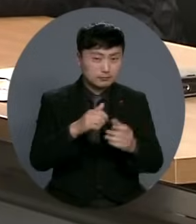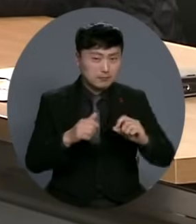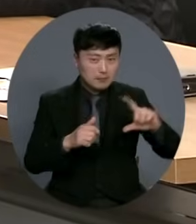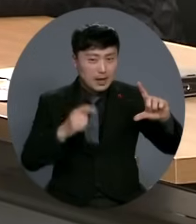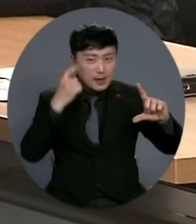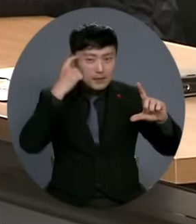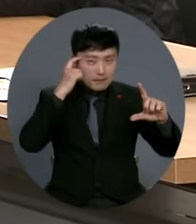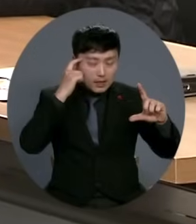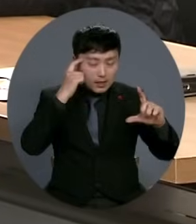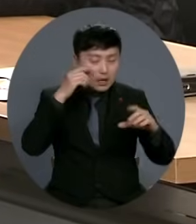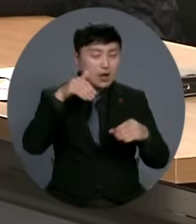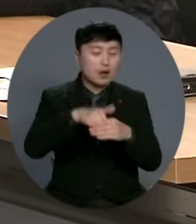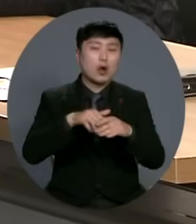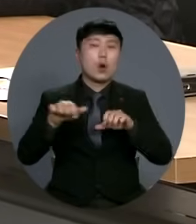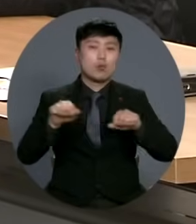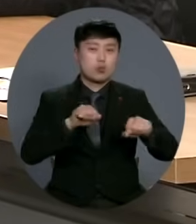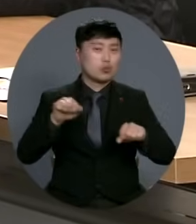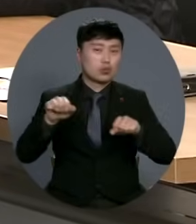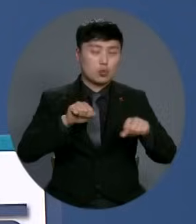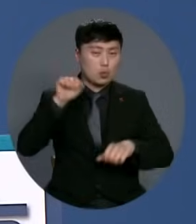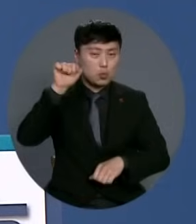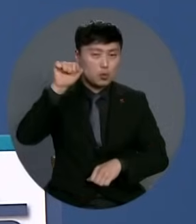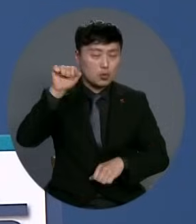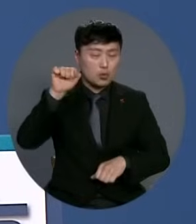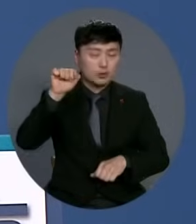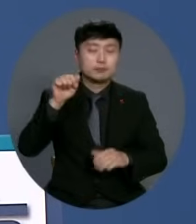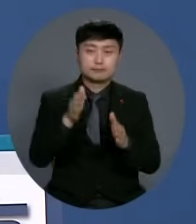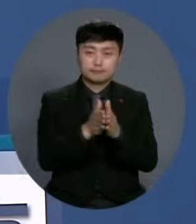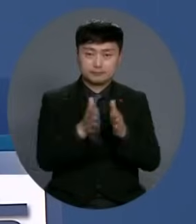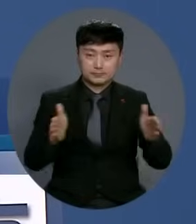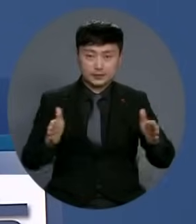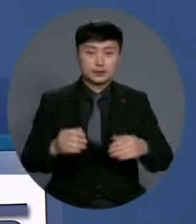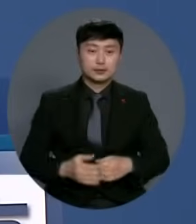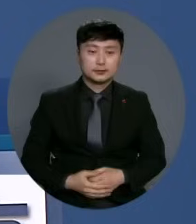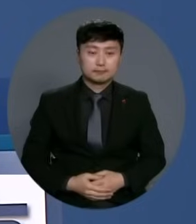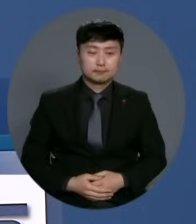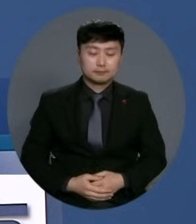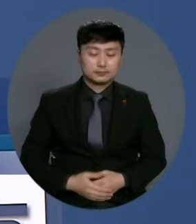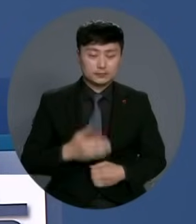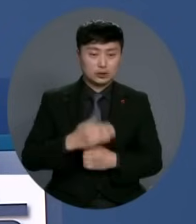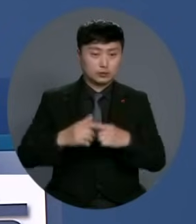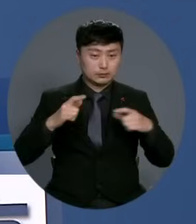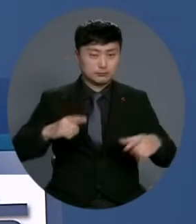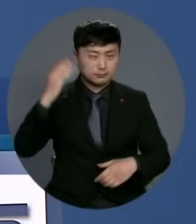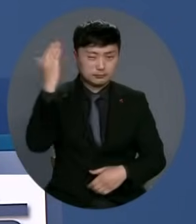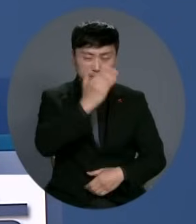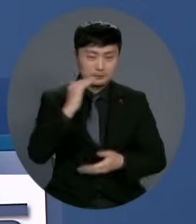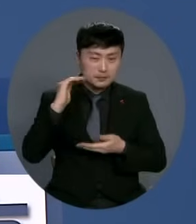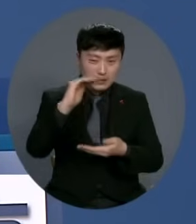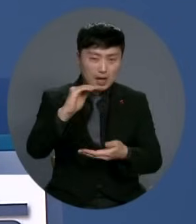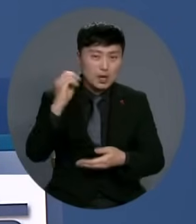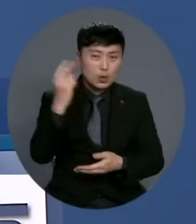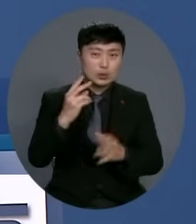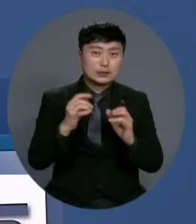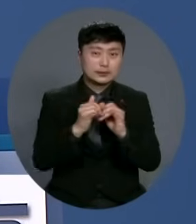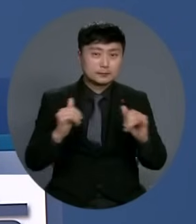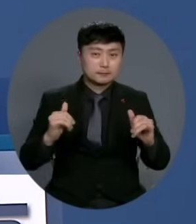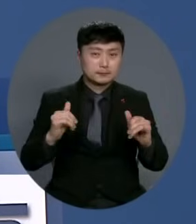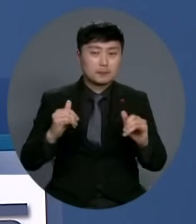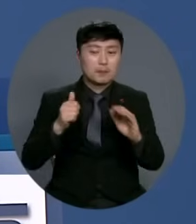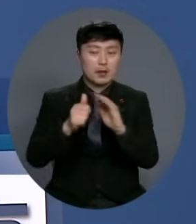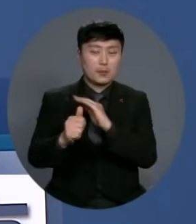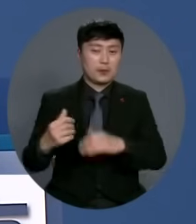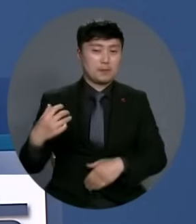본격적인 선거운동에 돌입했습니다 대구에서 다른 목소리도 내고 시민들의 대변인이 될 수